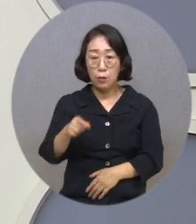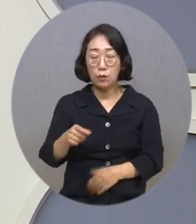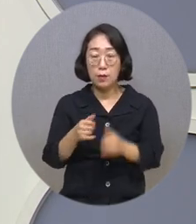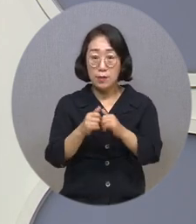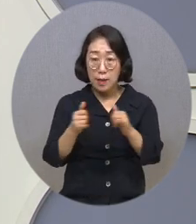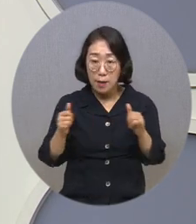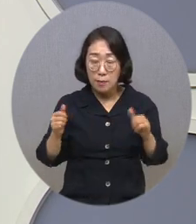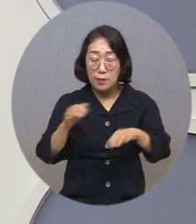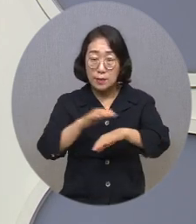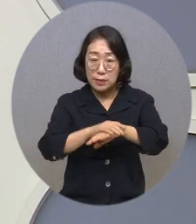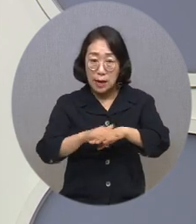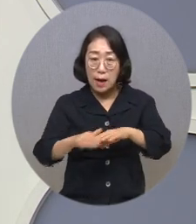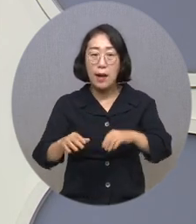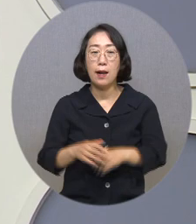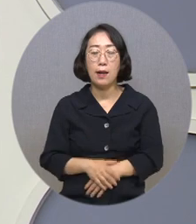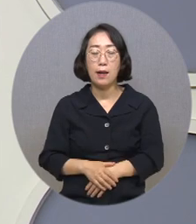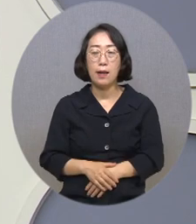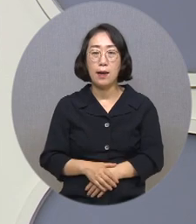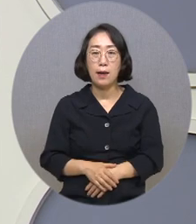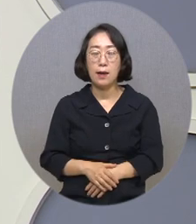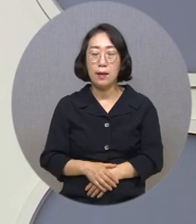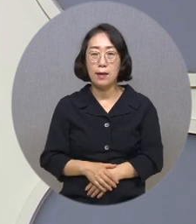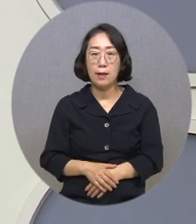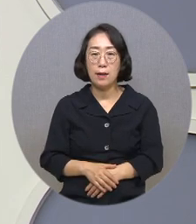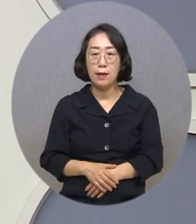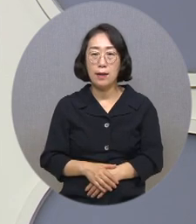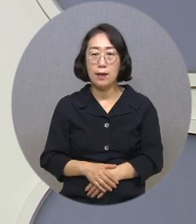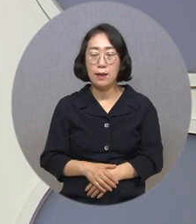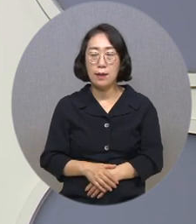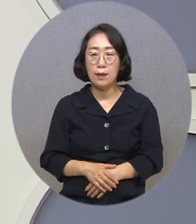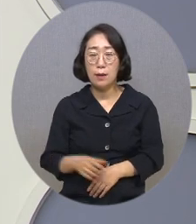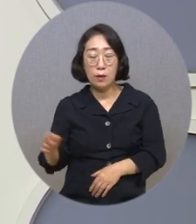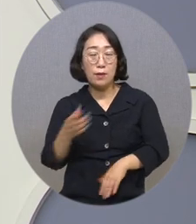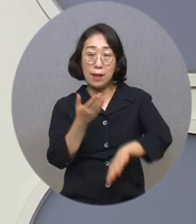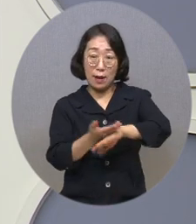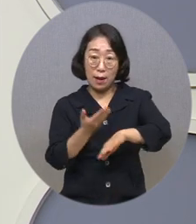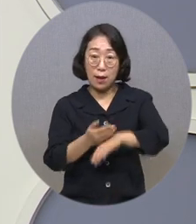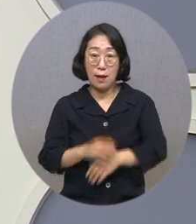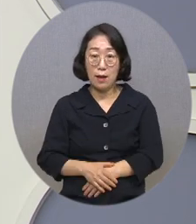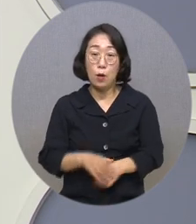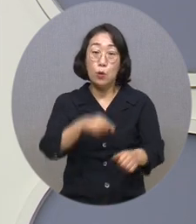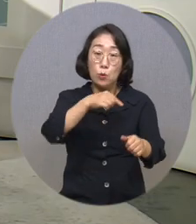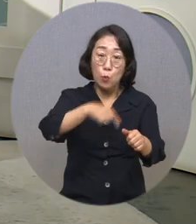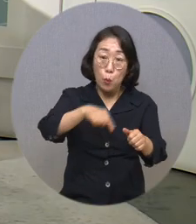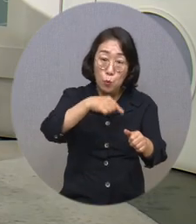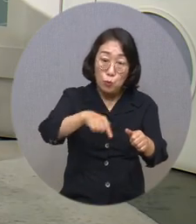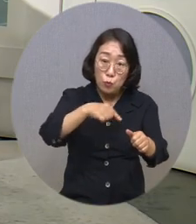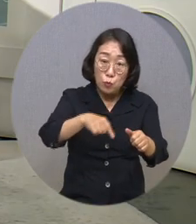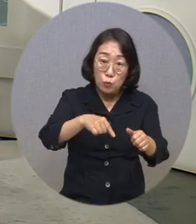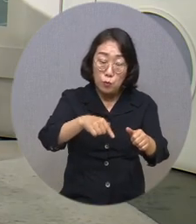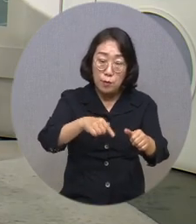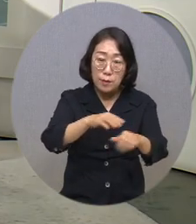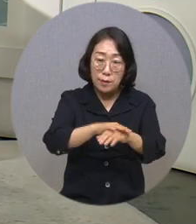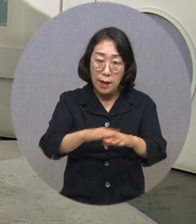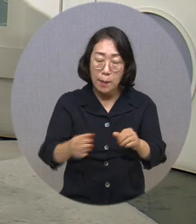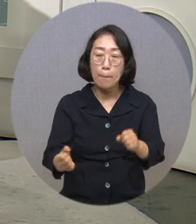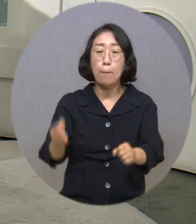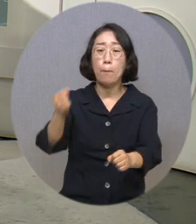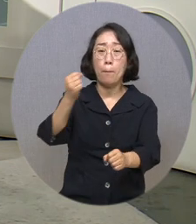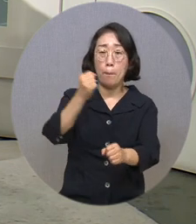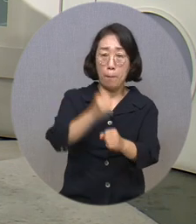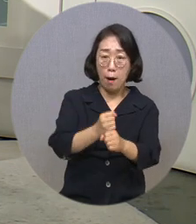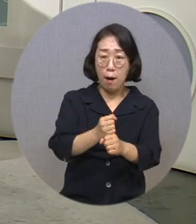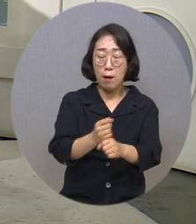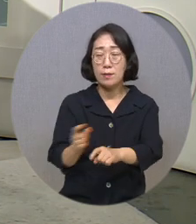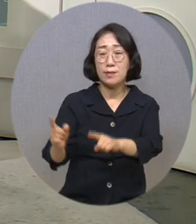테크닉이고 그게 능력이거든요. 네. 근데 교육이라는 데는 사람을 살리는 데거든요. 네. 반대거든요. 자르는 게 문제가